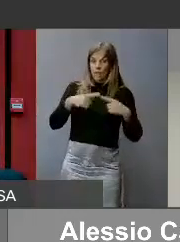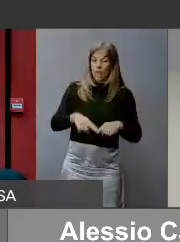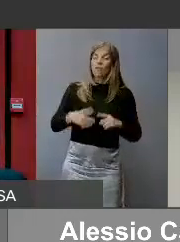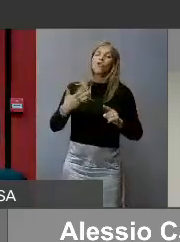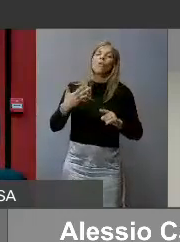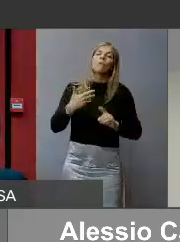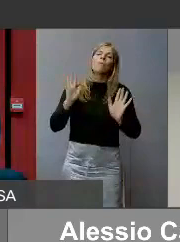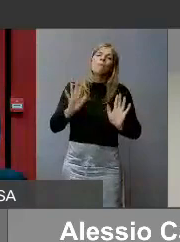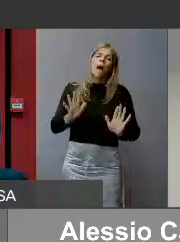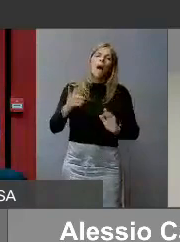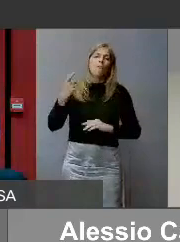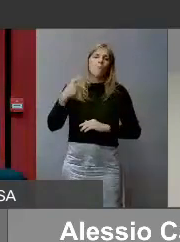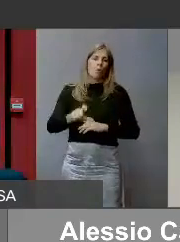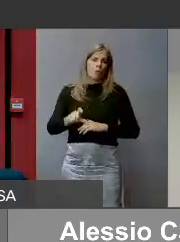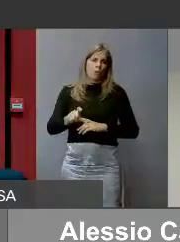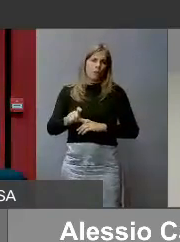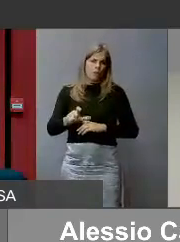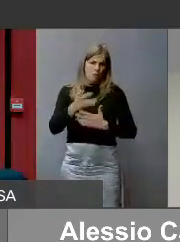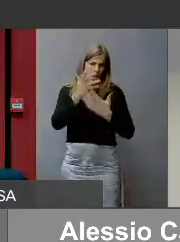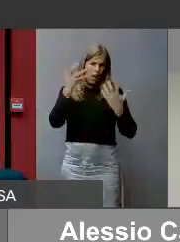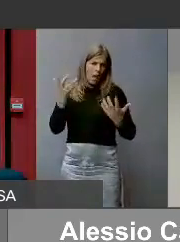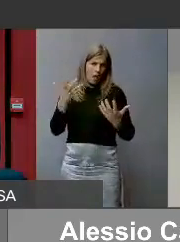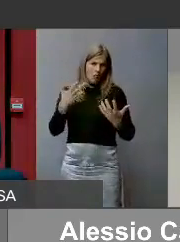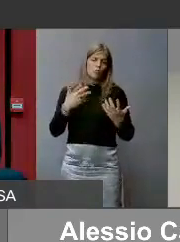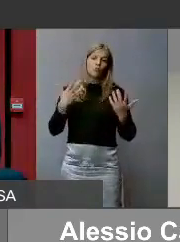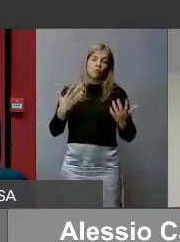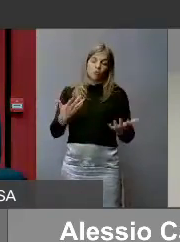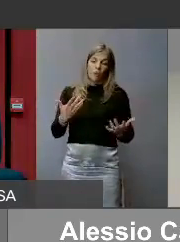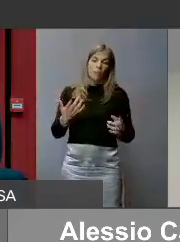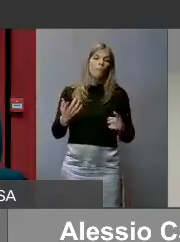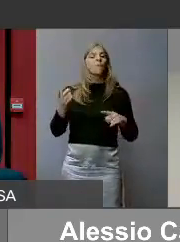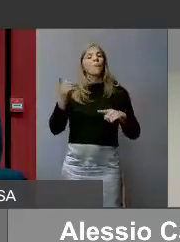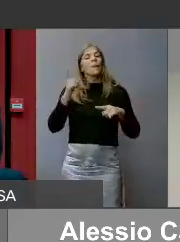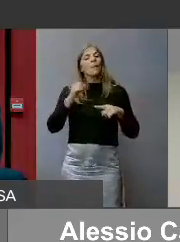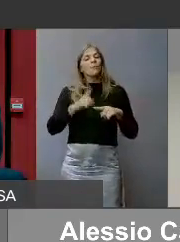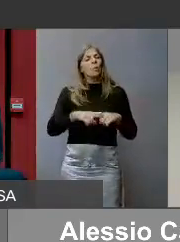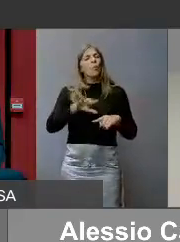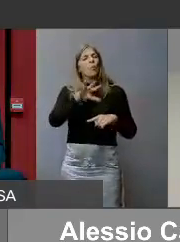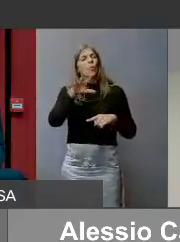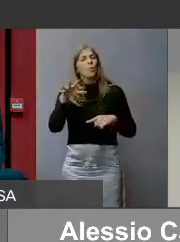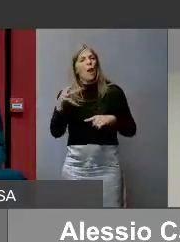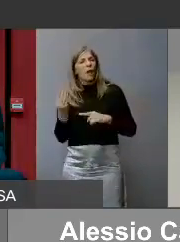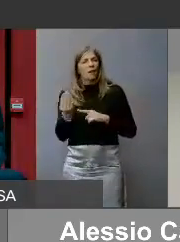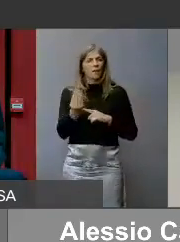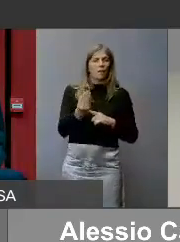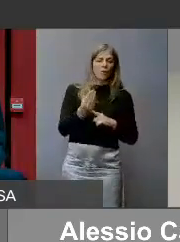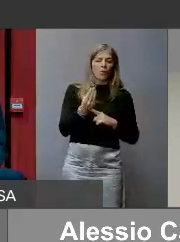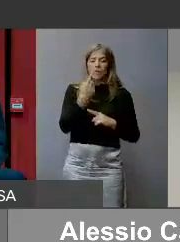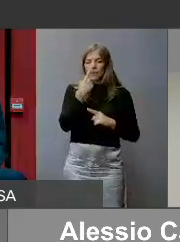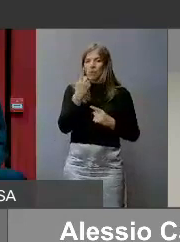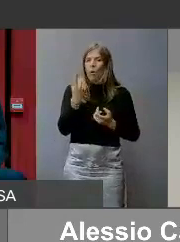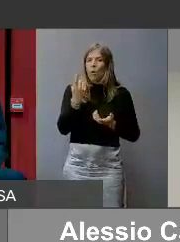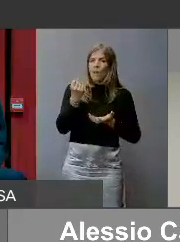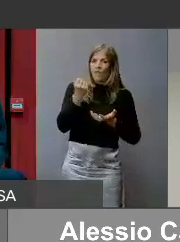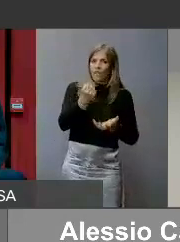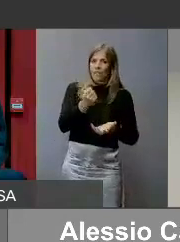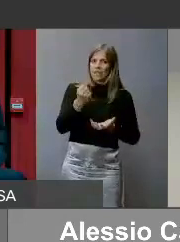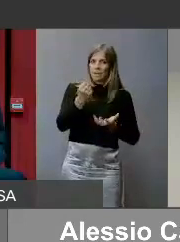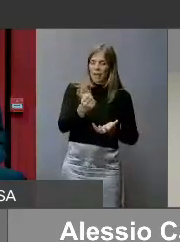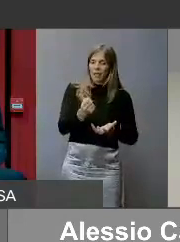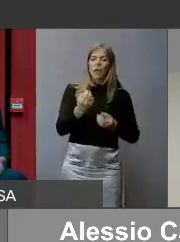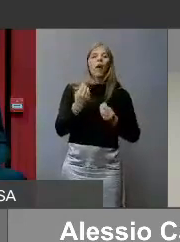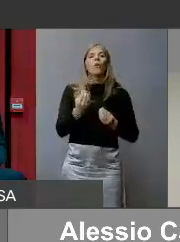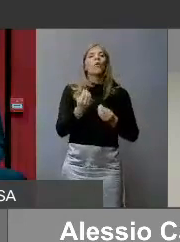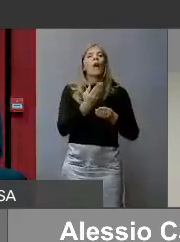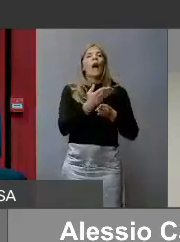motivazioni ben chiare nel contempo vi è un elemento particolarmente importante che sono investimenti tanto la differenziata la faccia